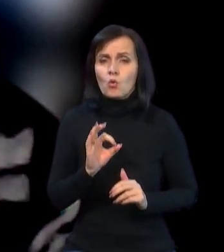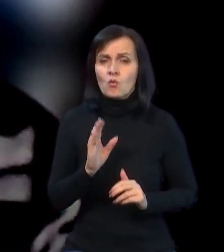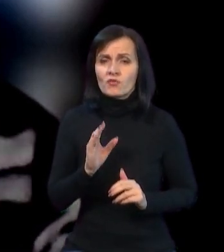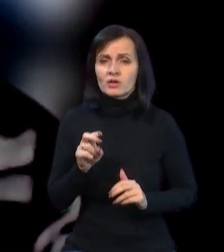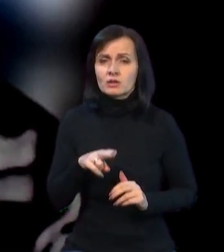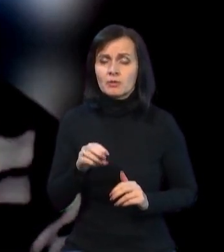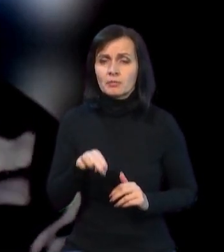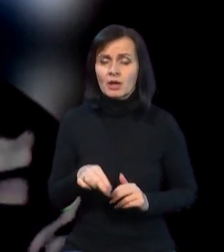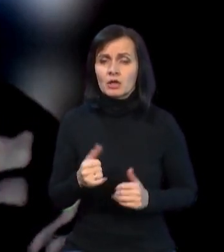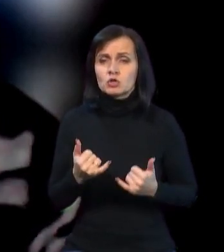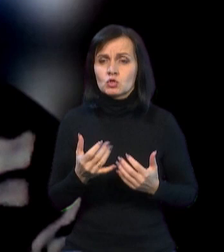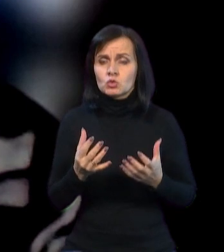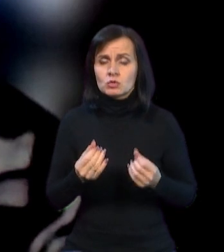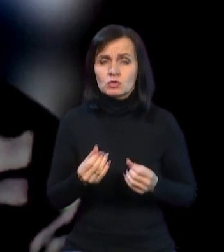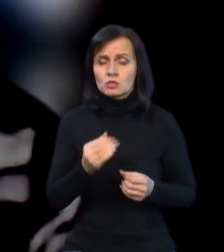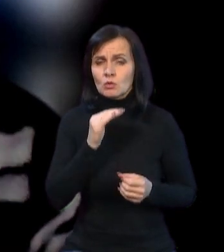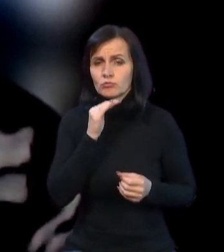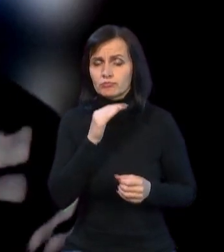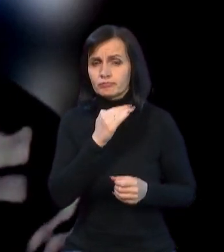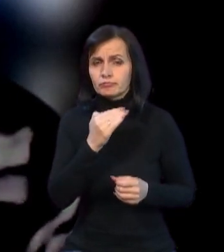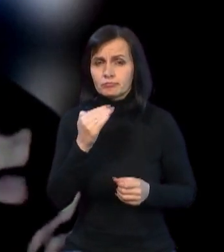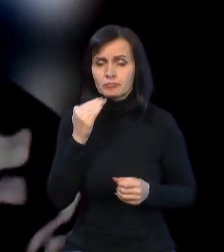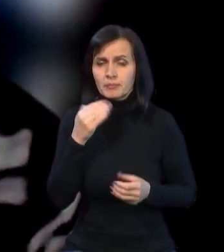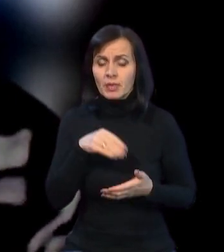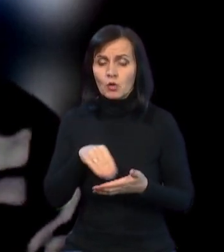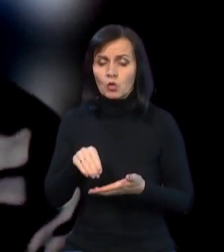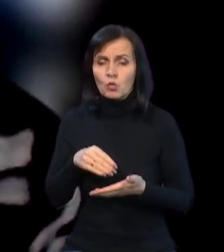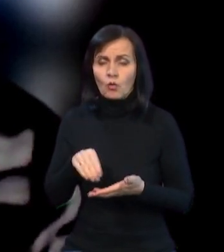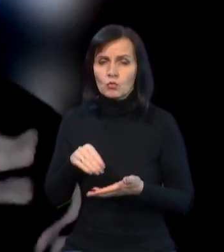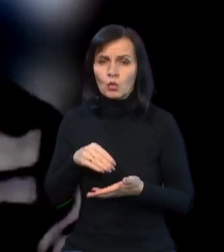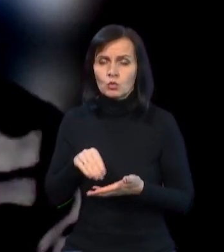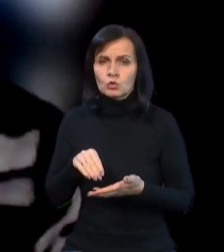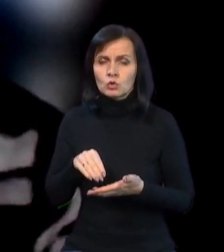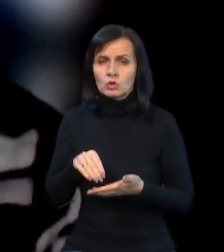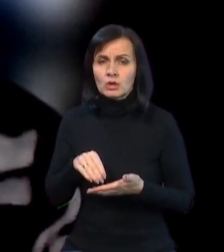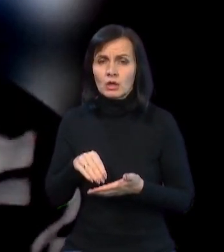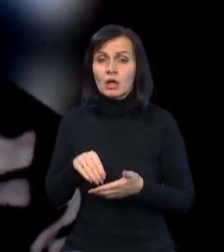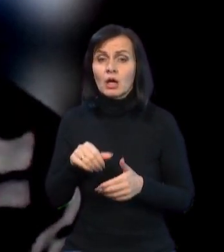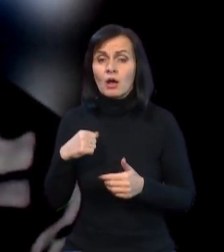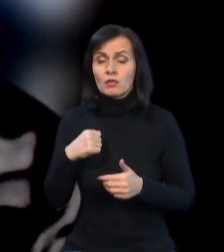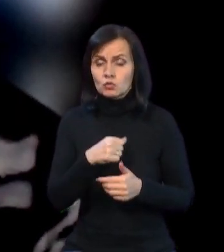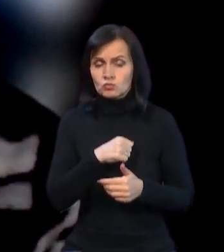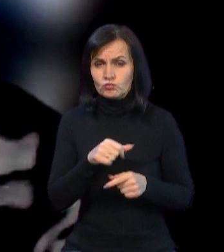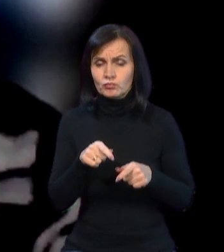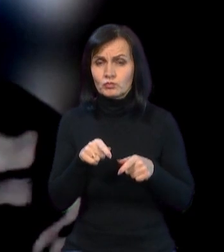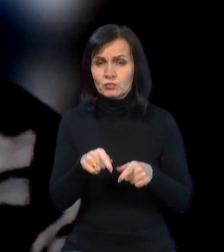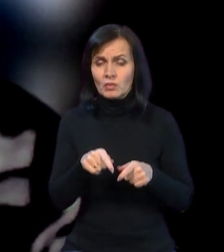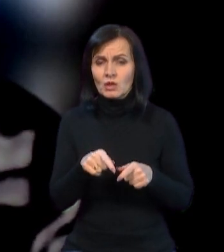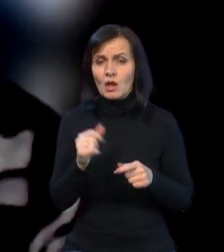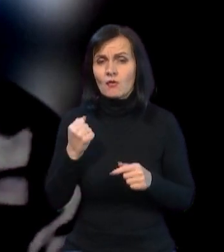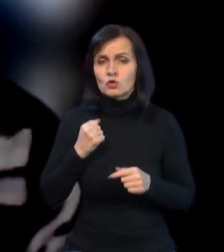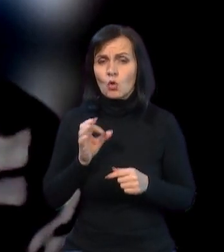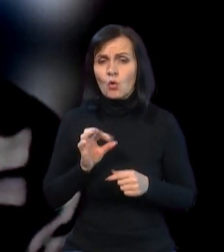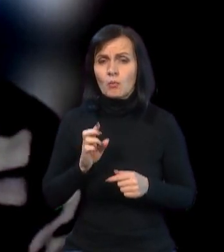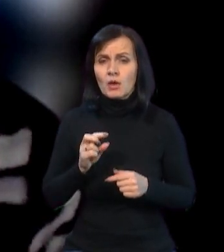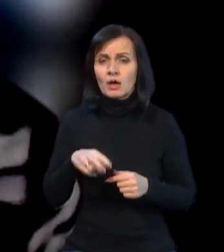На сьогоднішній день досить багато купується саме військових облігацій.